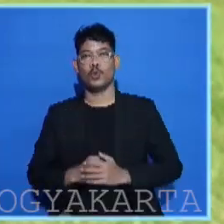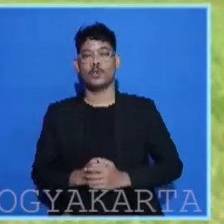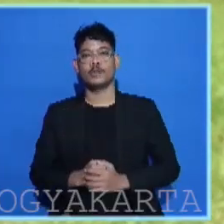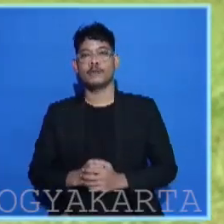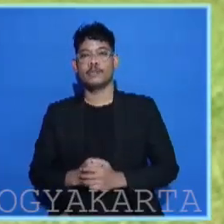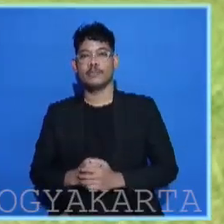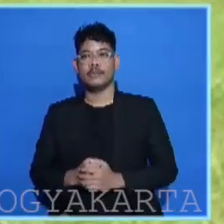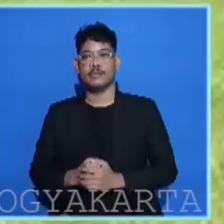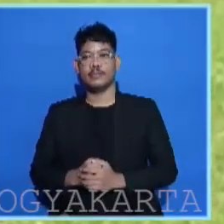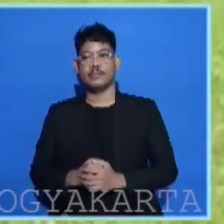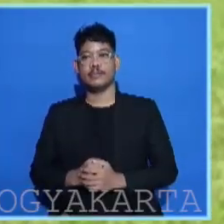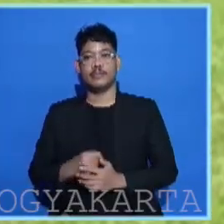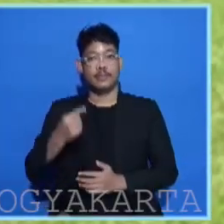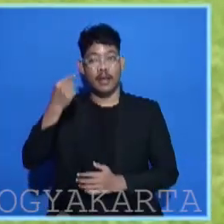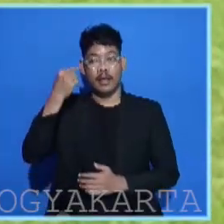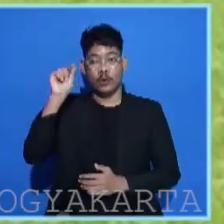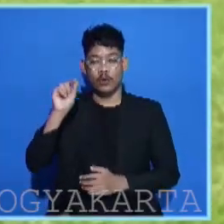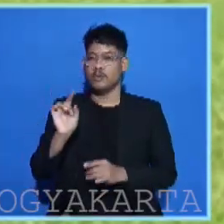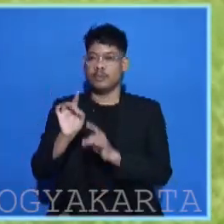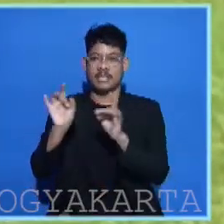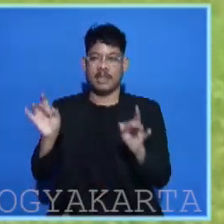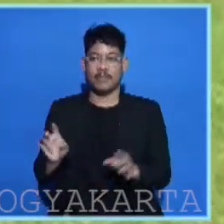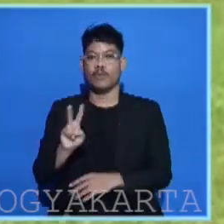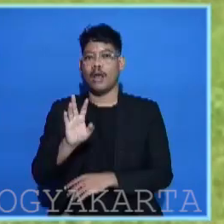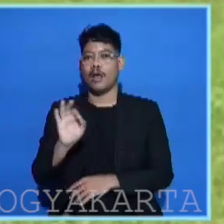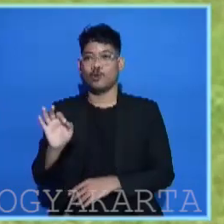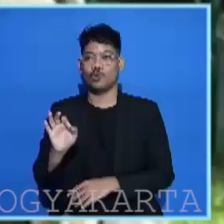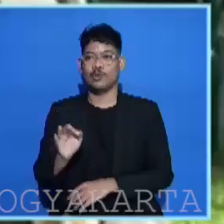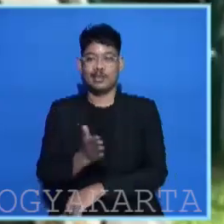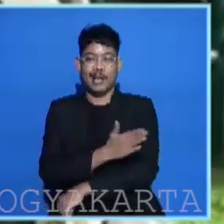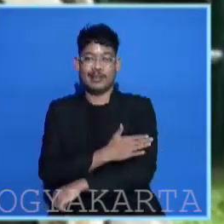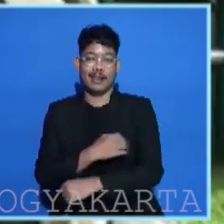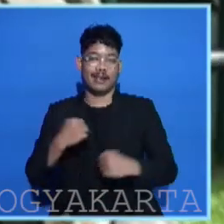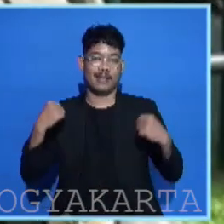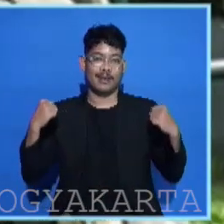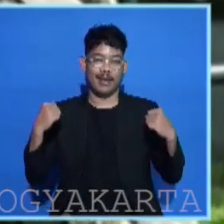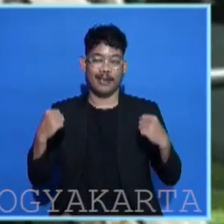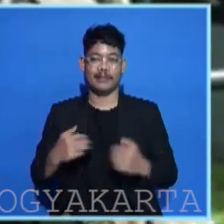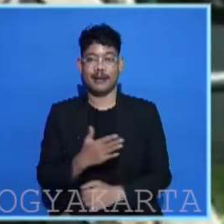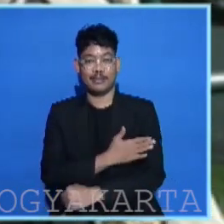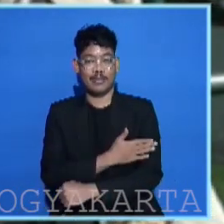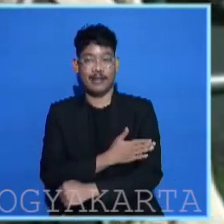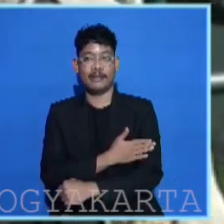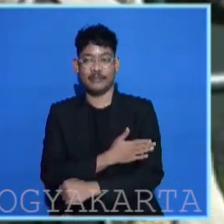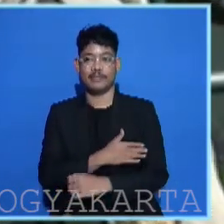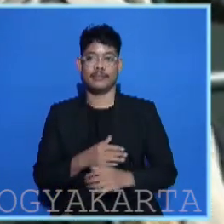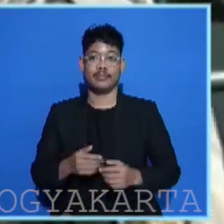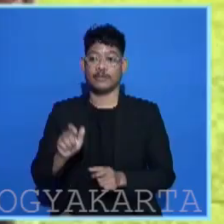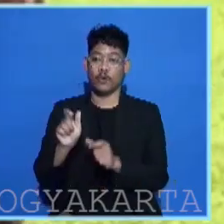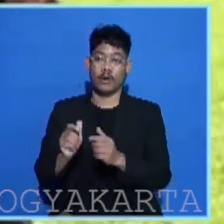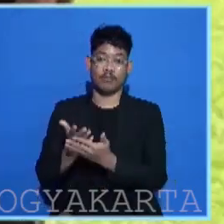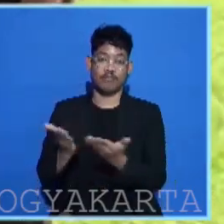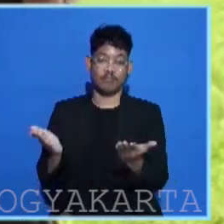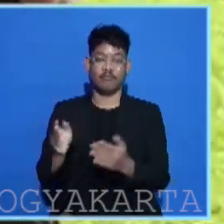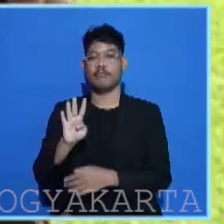20 orang, tenaga kesehatan 2 orang, Pemkot Yogyakarta 5 orang, ditambah unsur masyarakat 30 orang, dan partisipasi